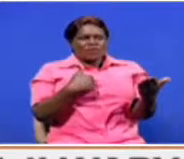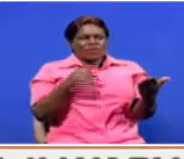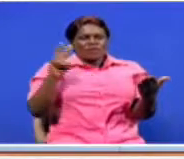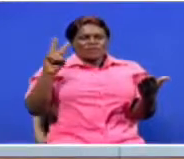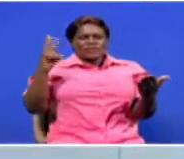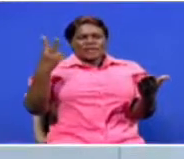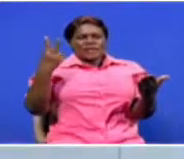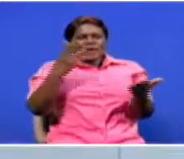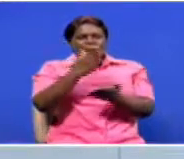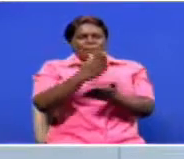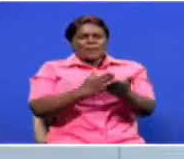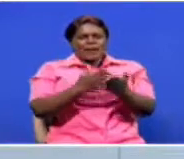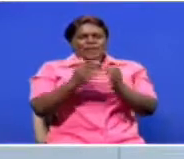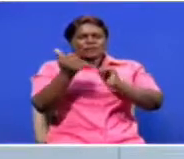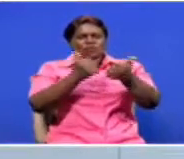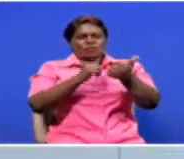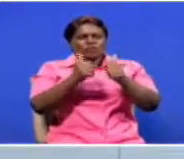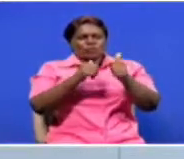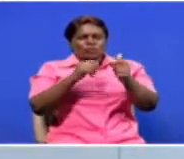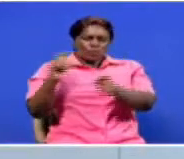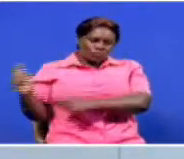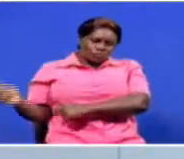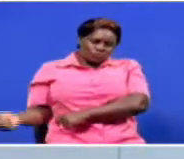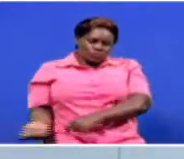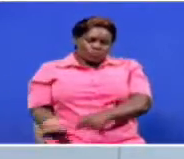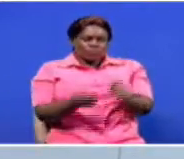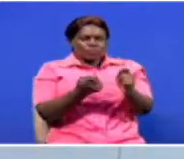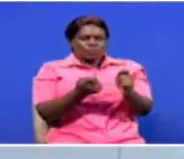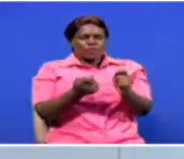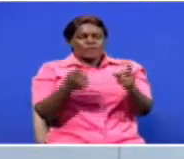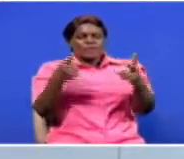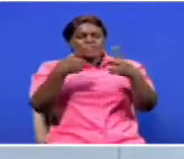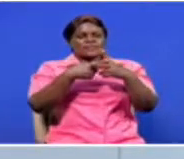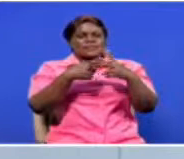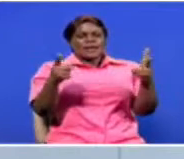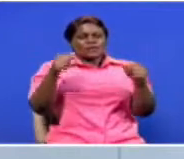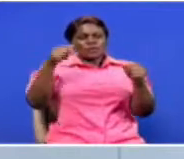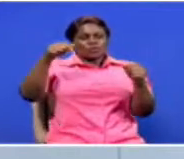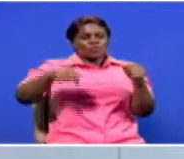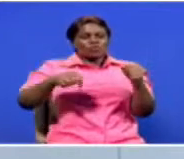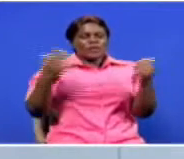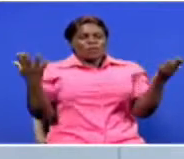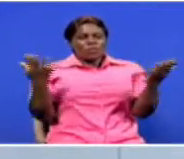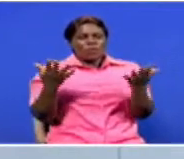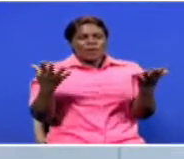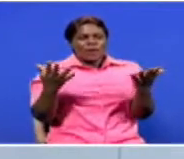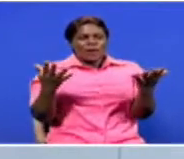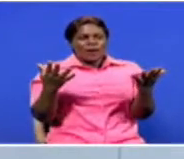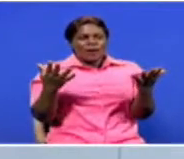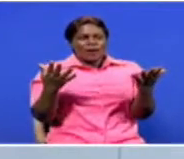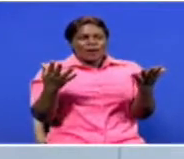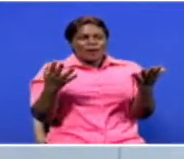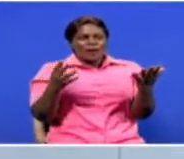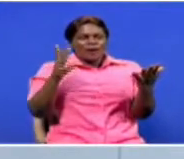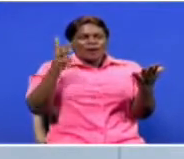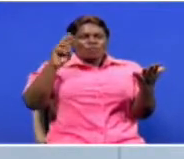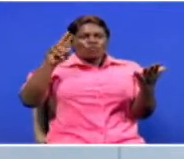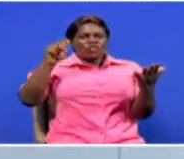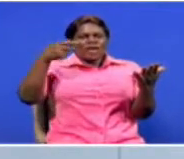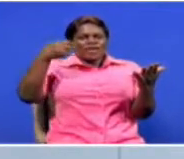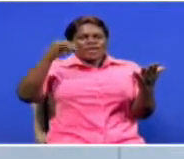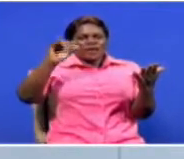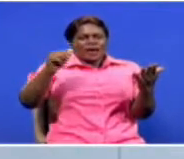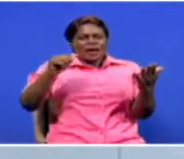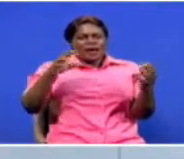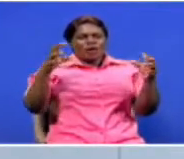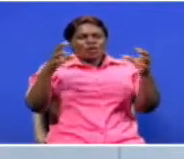Awamu ya pili ya mashindano ya kombe la gofu la back patrons yameng'oa nanga hii leo katika uga wa Muthaiga. Zaidi ya wa